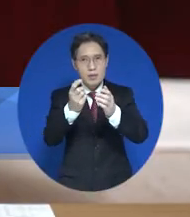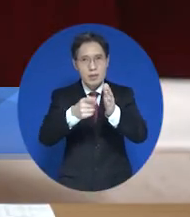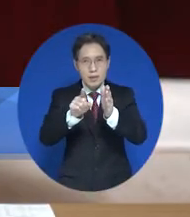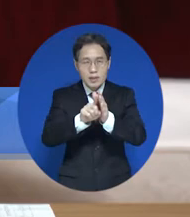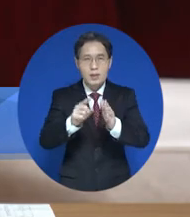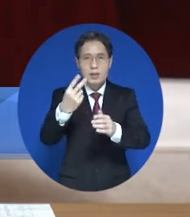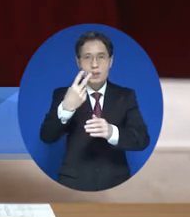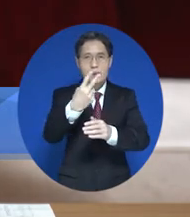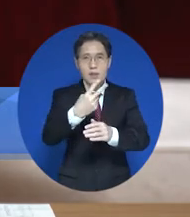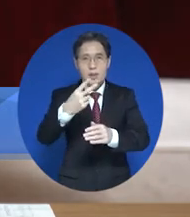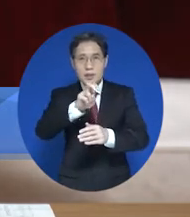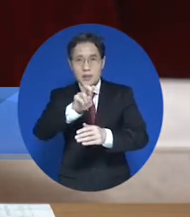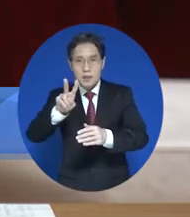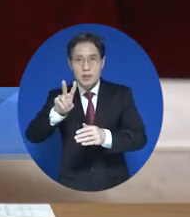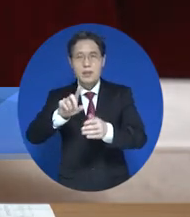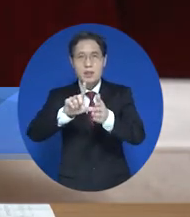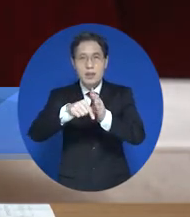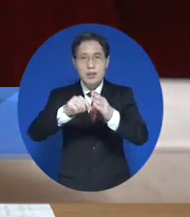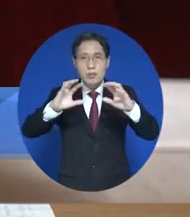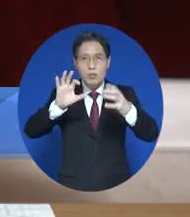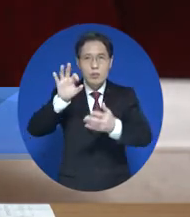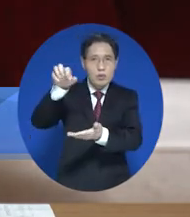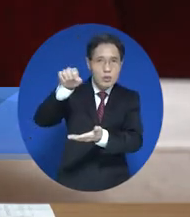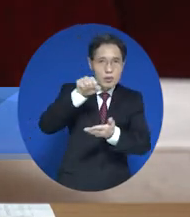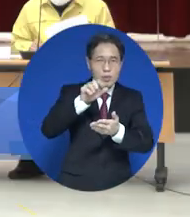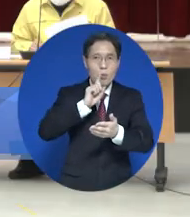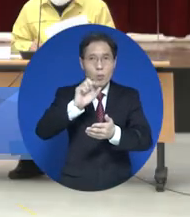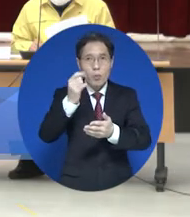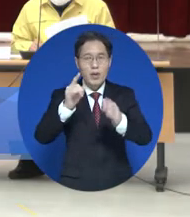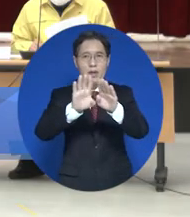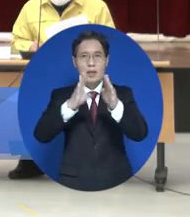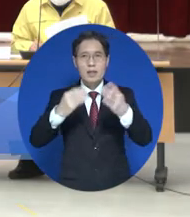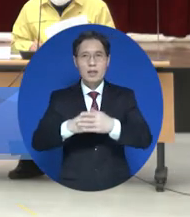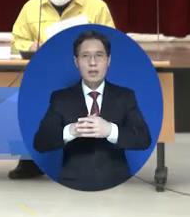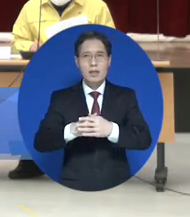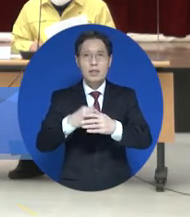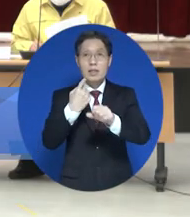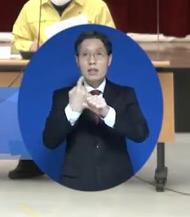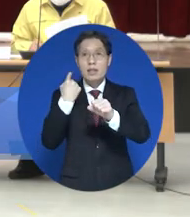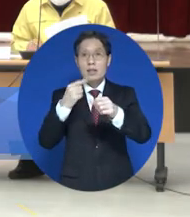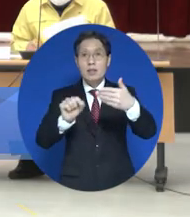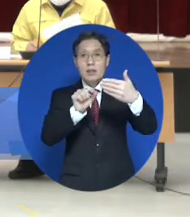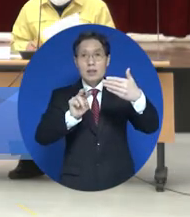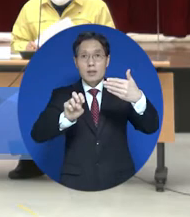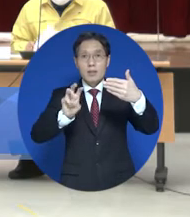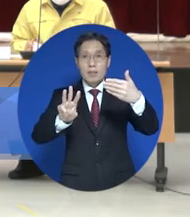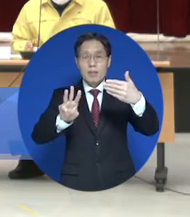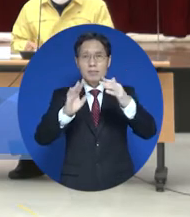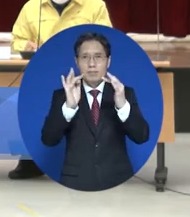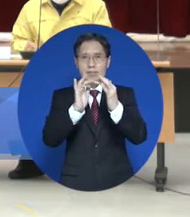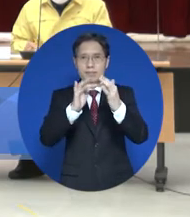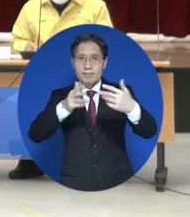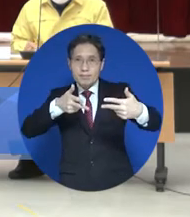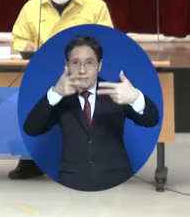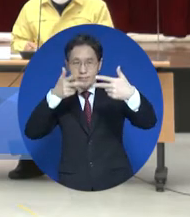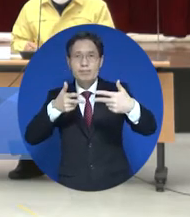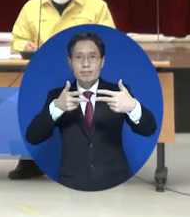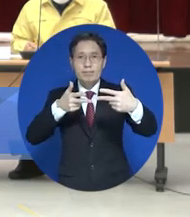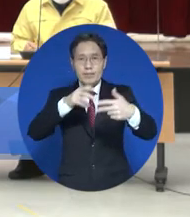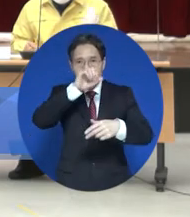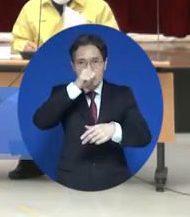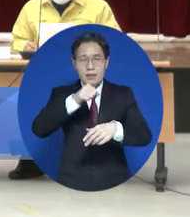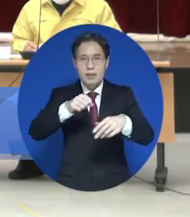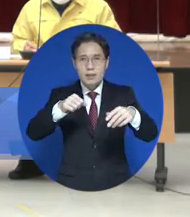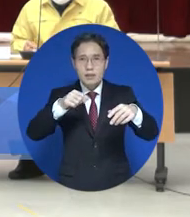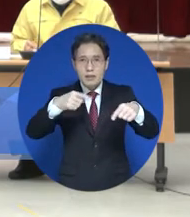2022년 도 국비확보 보고회를 열었습니다 씨는 지난해 9월 23일 운 라인으로 개최한 예산